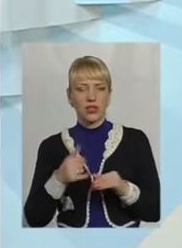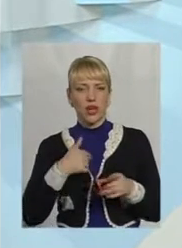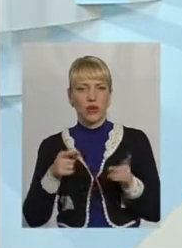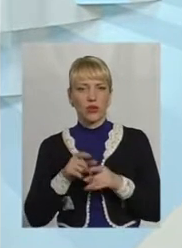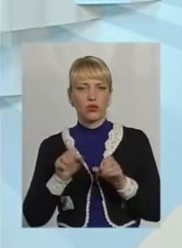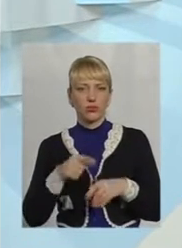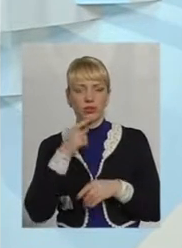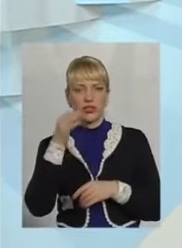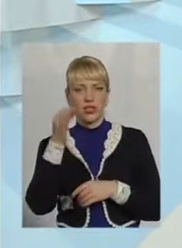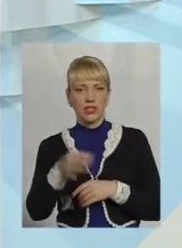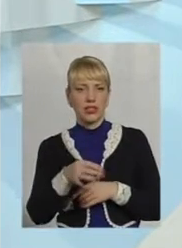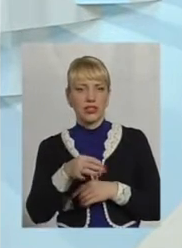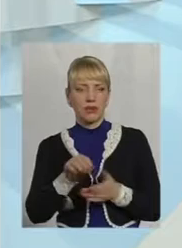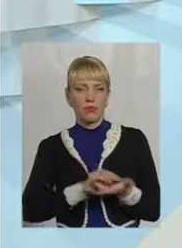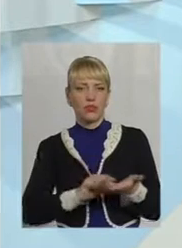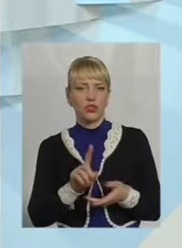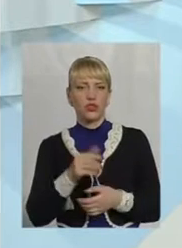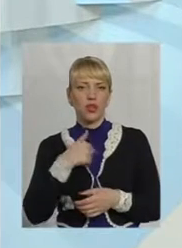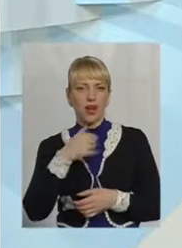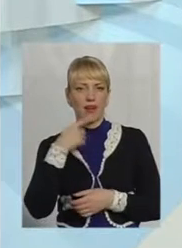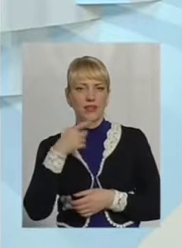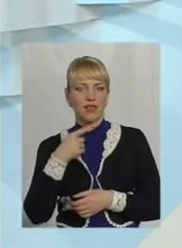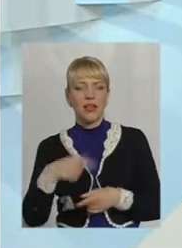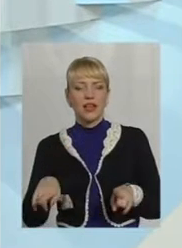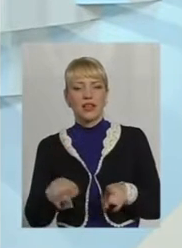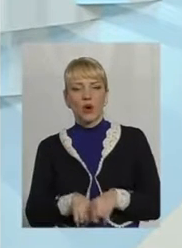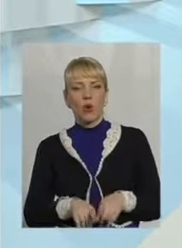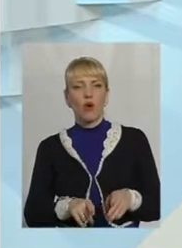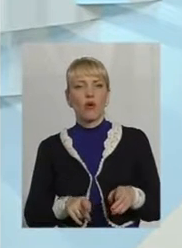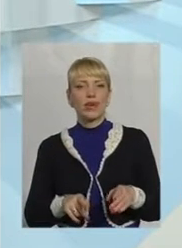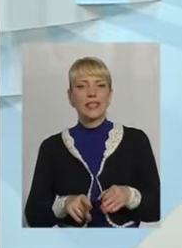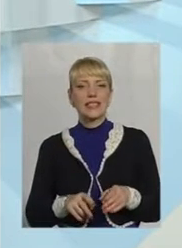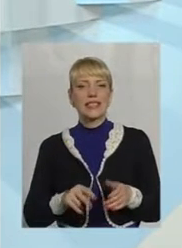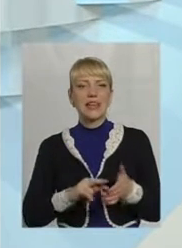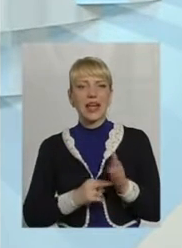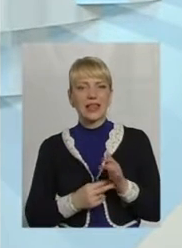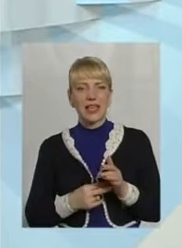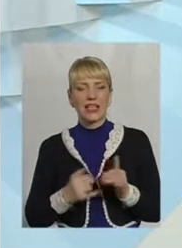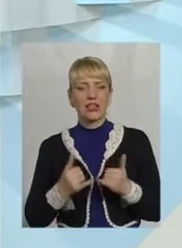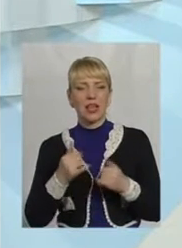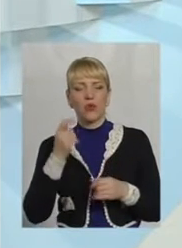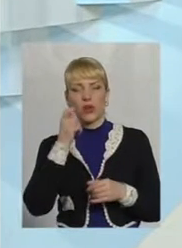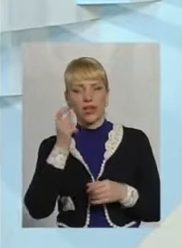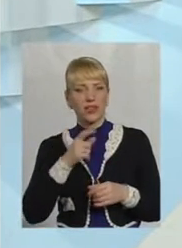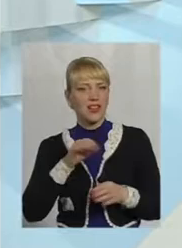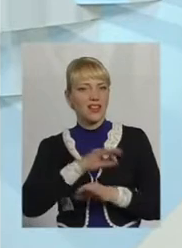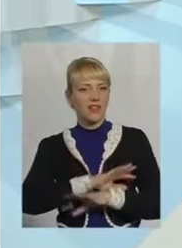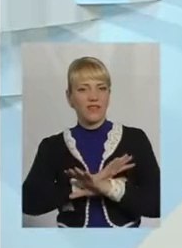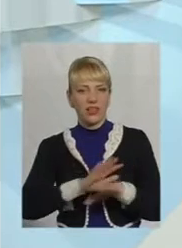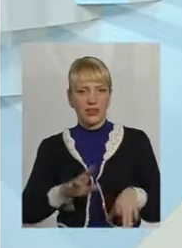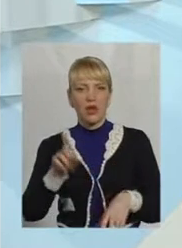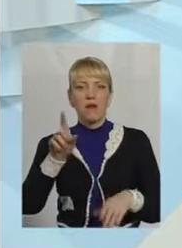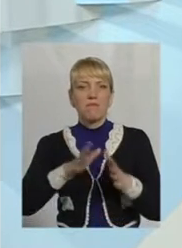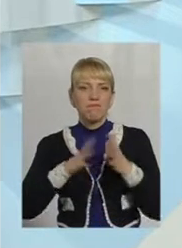можу лише сказати або повторити те, що я казав, що такого роду стратегію для України абсолютно невигідно. Більше